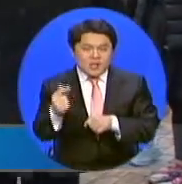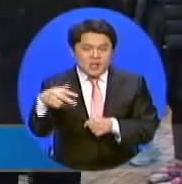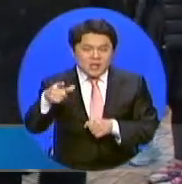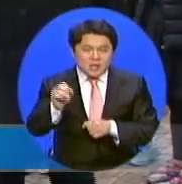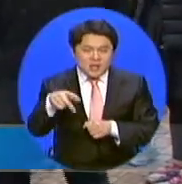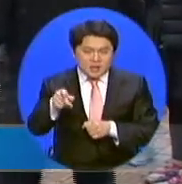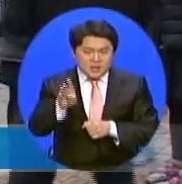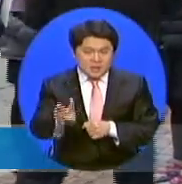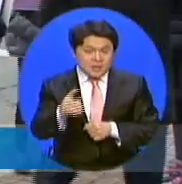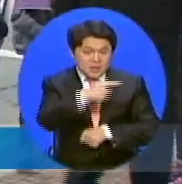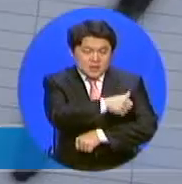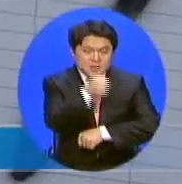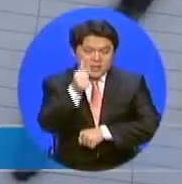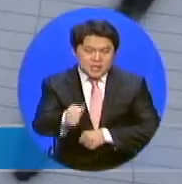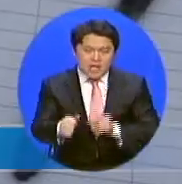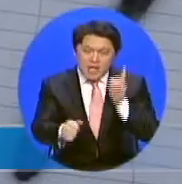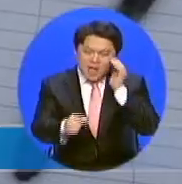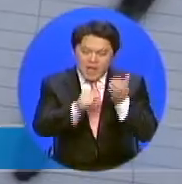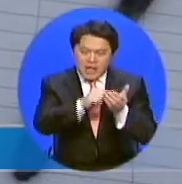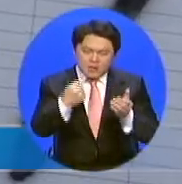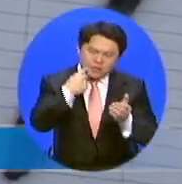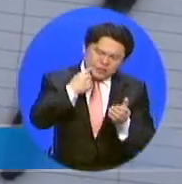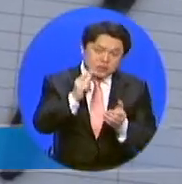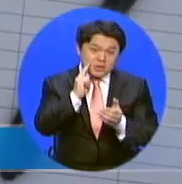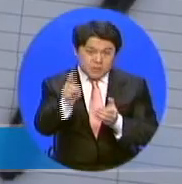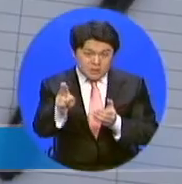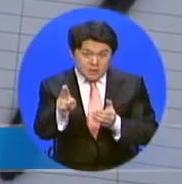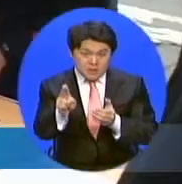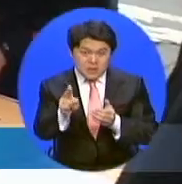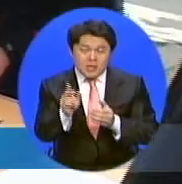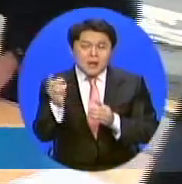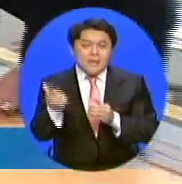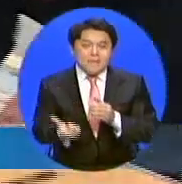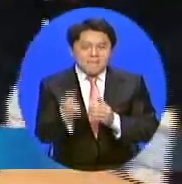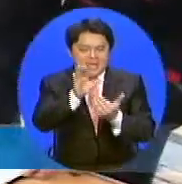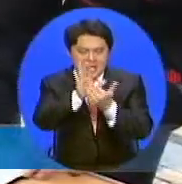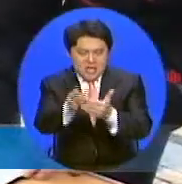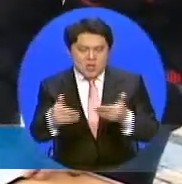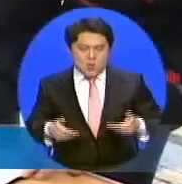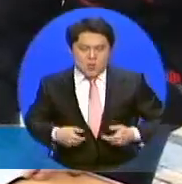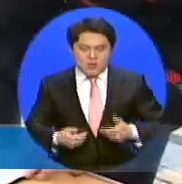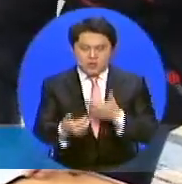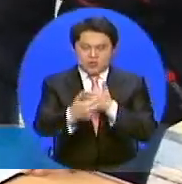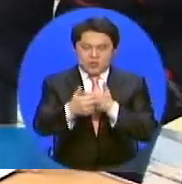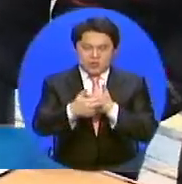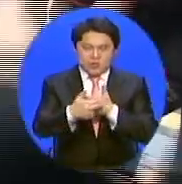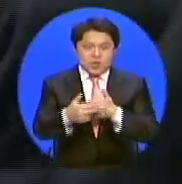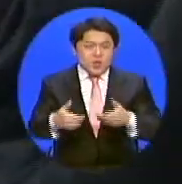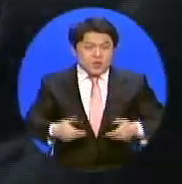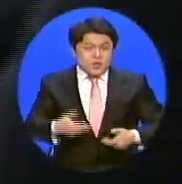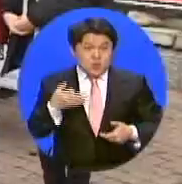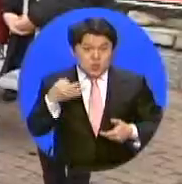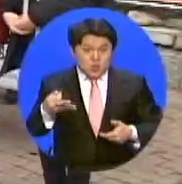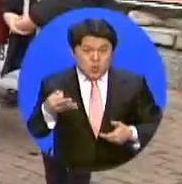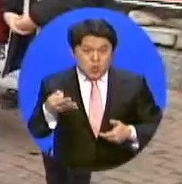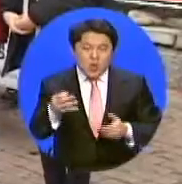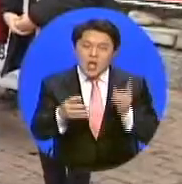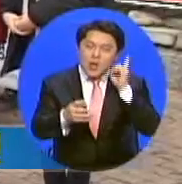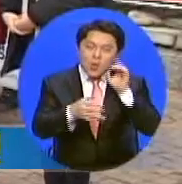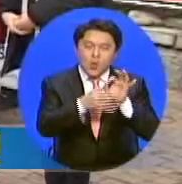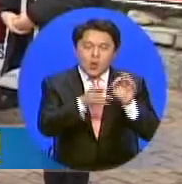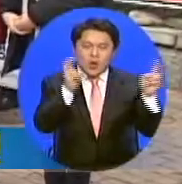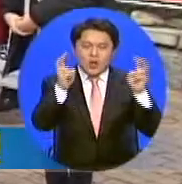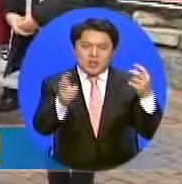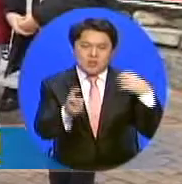스마트폰 중독 상태가 너무 심각해 더 늦기 전에 스마트폰 중독을 예방하고 치료하는 데 필요한 비용을 스마트폰 관련